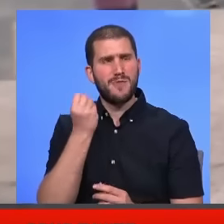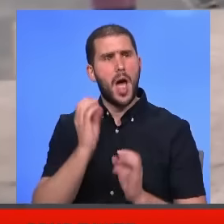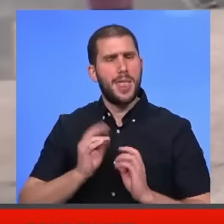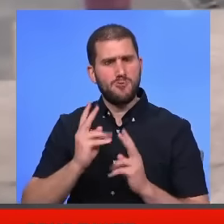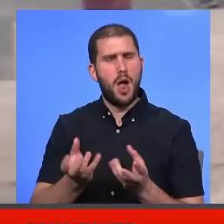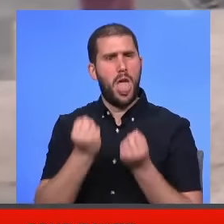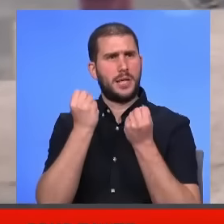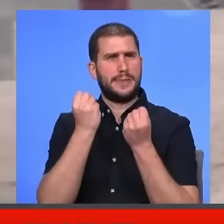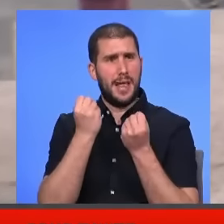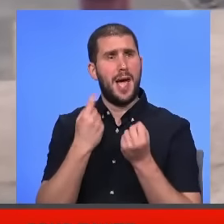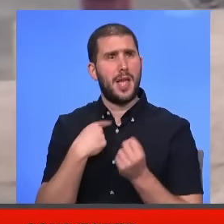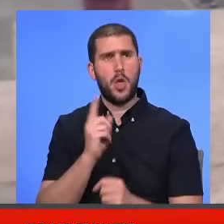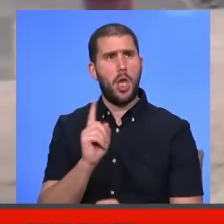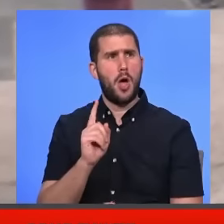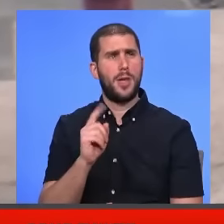להציל.